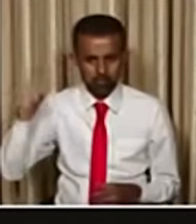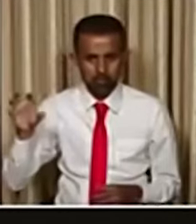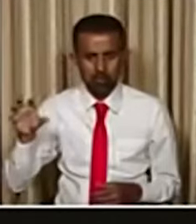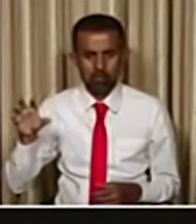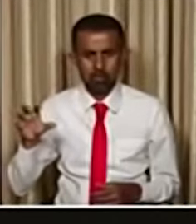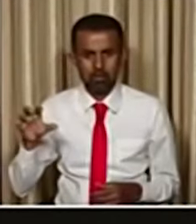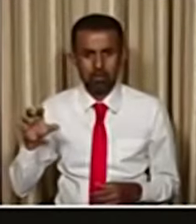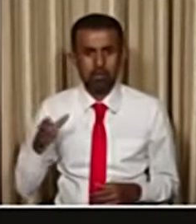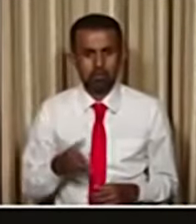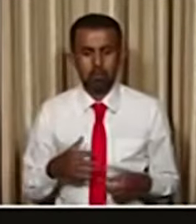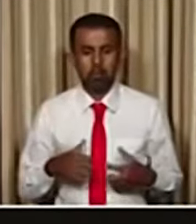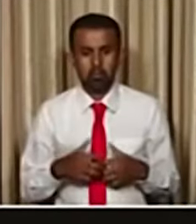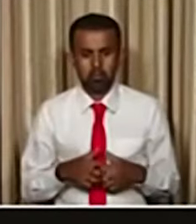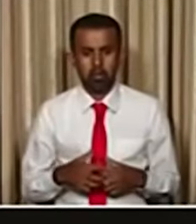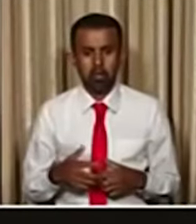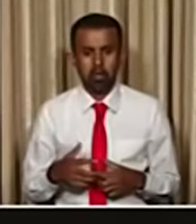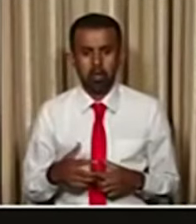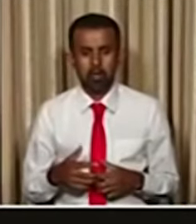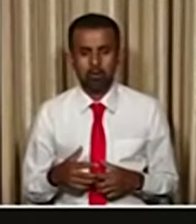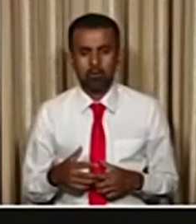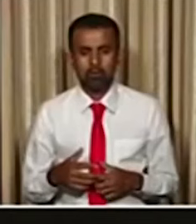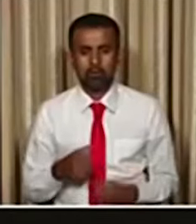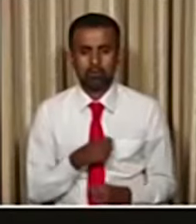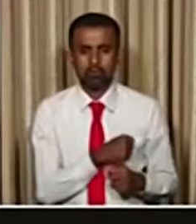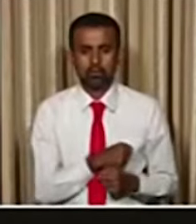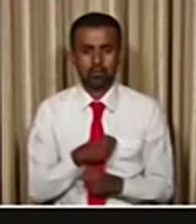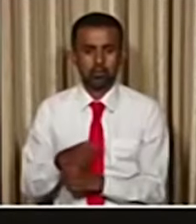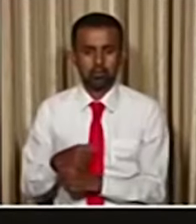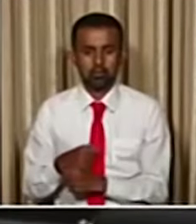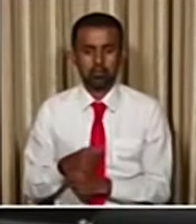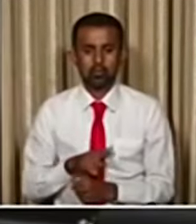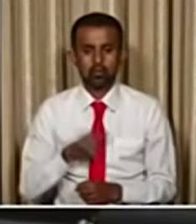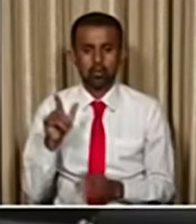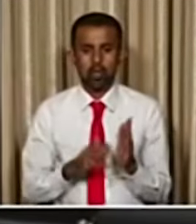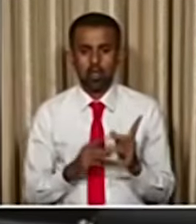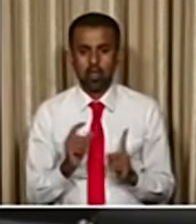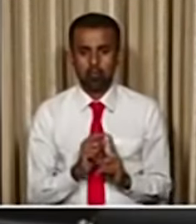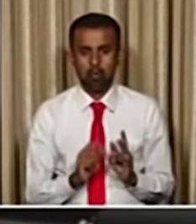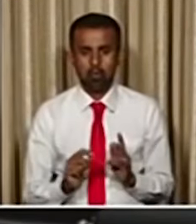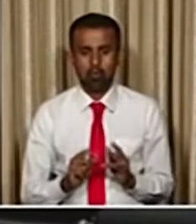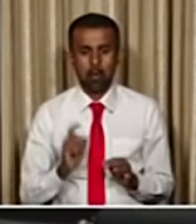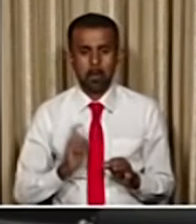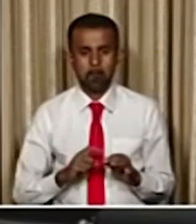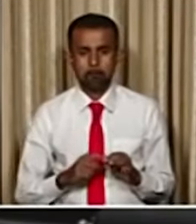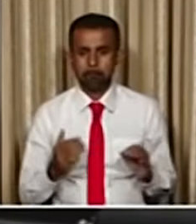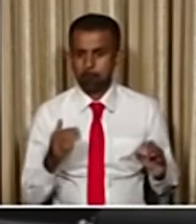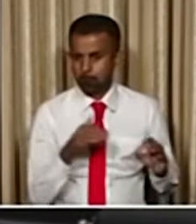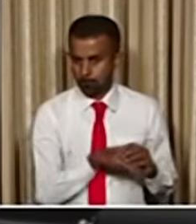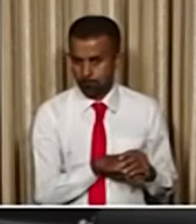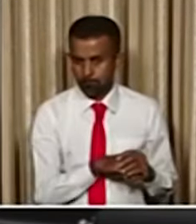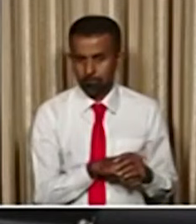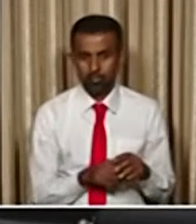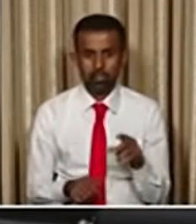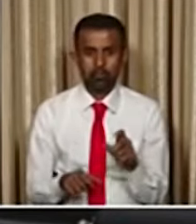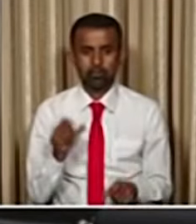පාර්ශ්ව මේ ගැටලුවට මුහුණ දීලා තිබෙනවා එක රාජතාන්ත්‍රික වශයෙන් විදේශ කටයුතු අමාත්‍යංශය මේ ප්‍රශ්නෙට මැදිහත් වෙන්නත් එම